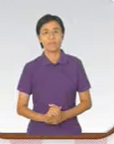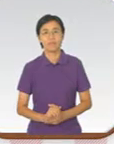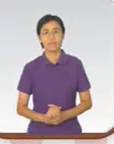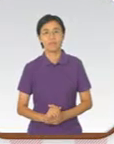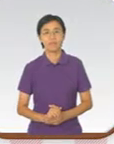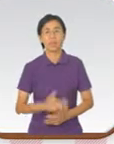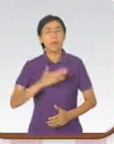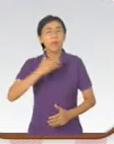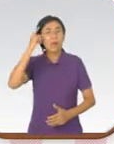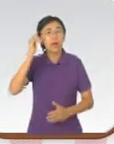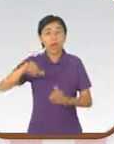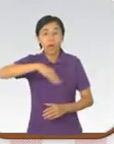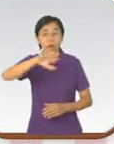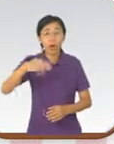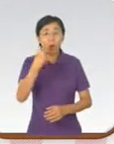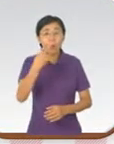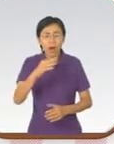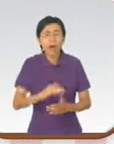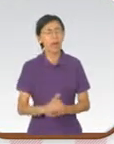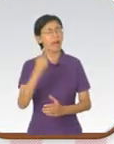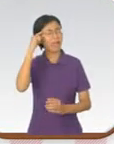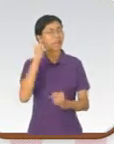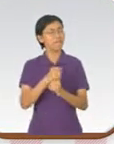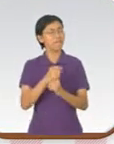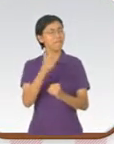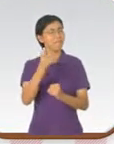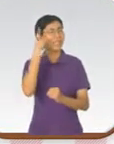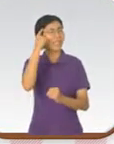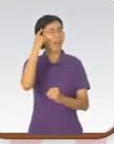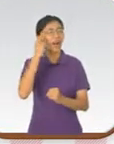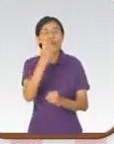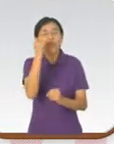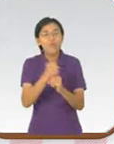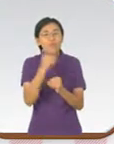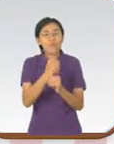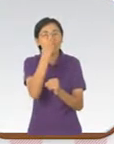ผมว่าคุณผู้ชมทางบ้านนี่ดูแล้วทำได้ดีกว่าผมแน่นอนนะครับลองหัดทำดู